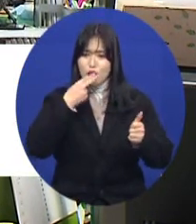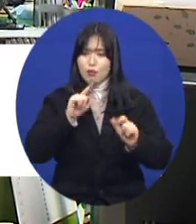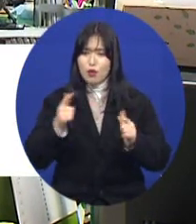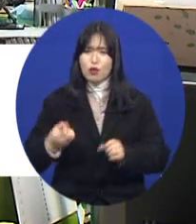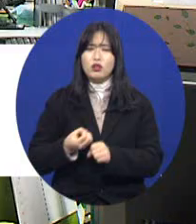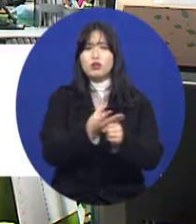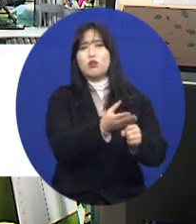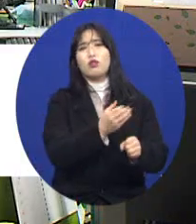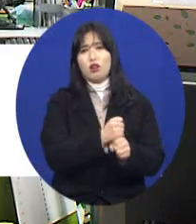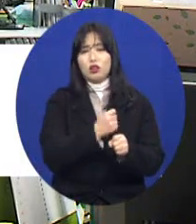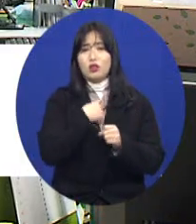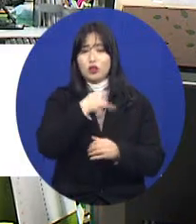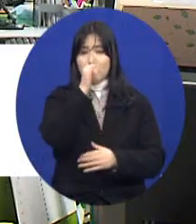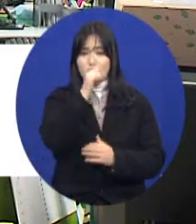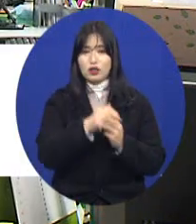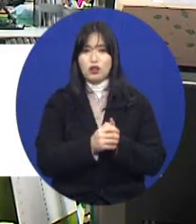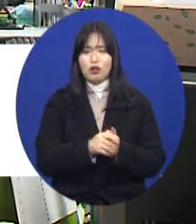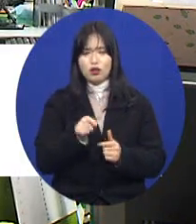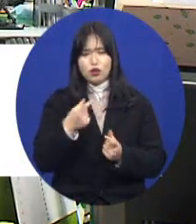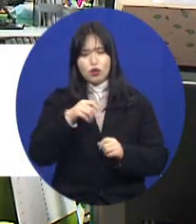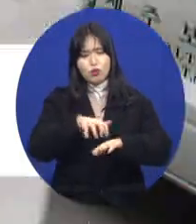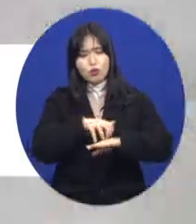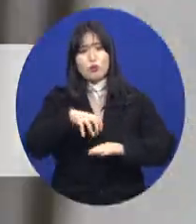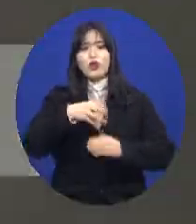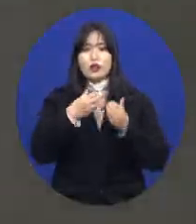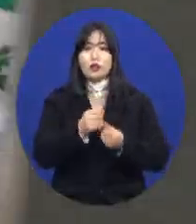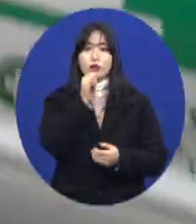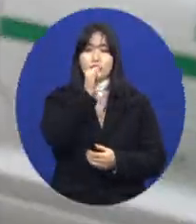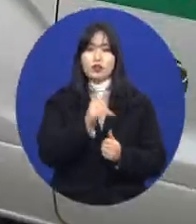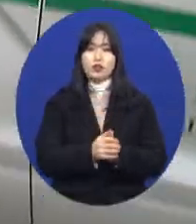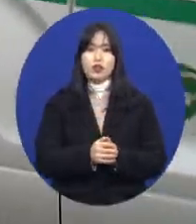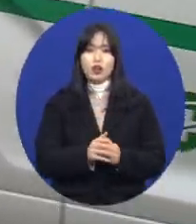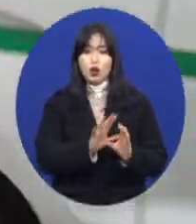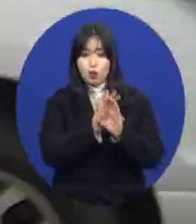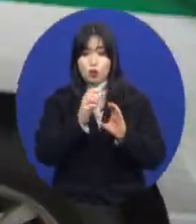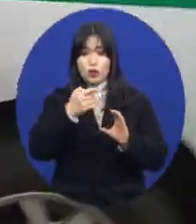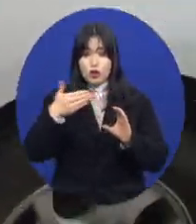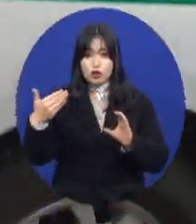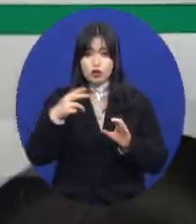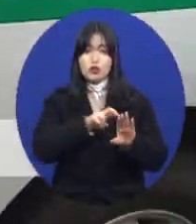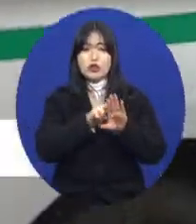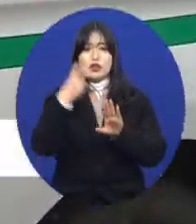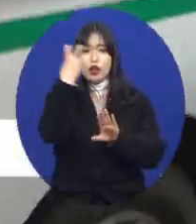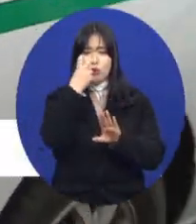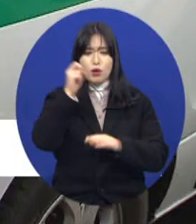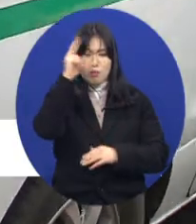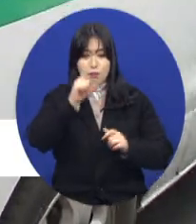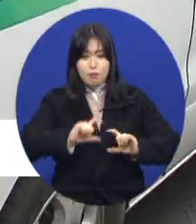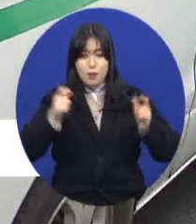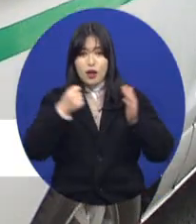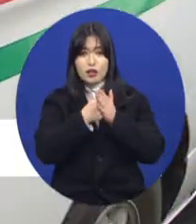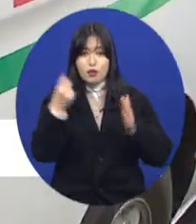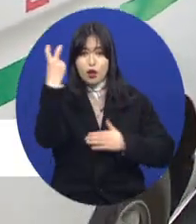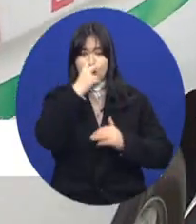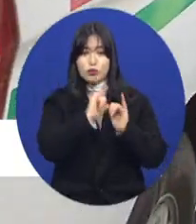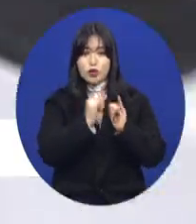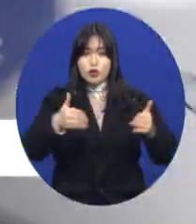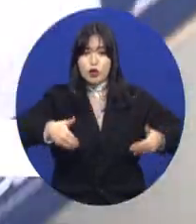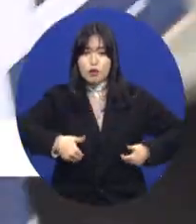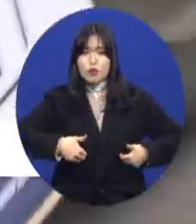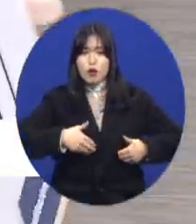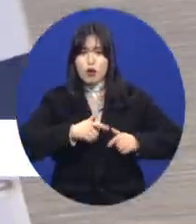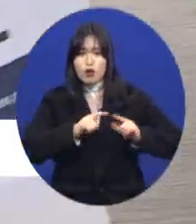전달을 해야 되기 때문에 그럼 애로사항도 이 9% 날 9 진단 검사가 급증하면서 검사 인력의 필요도